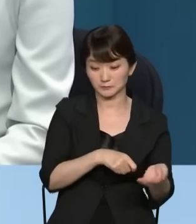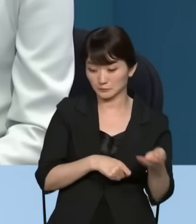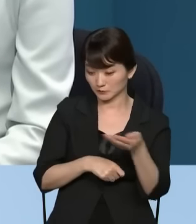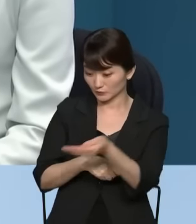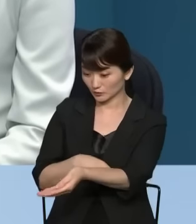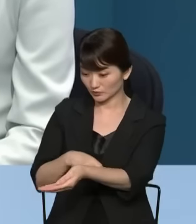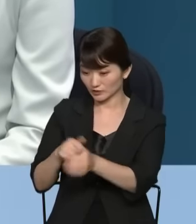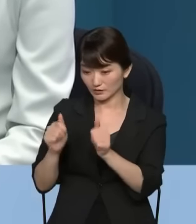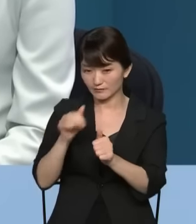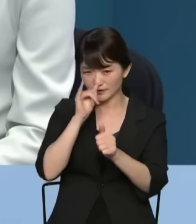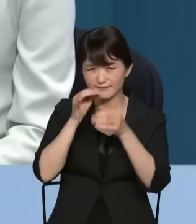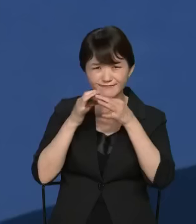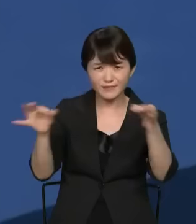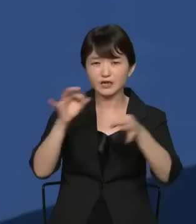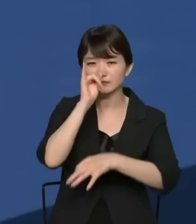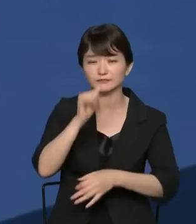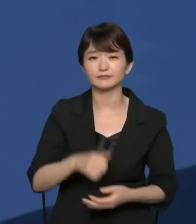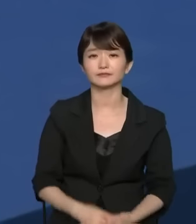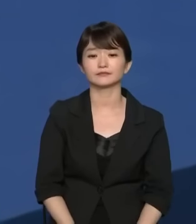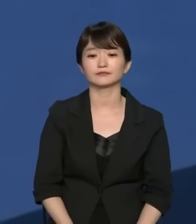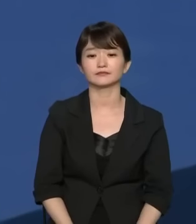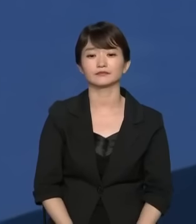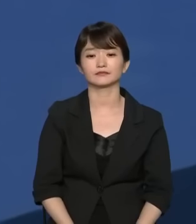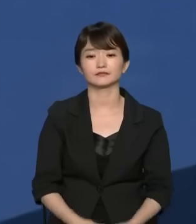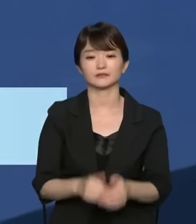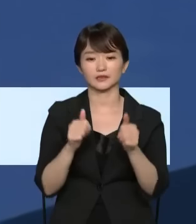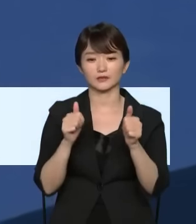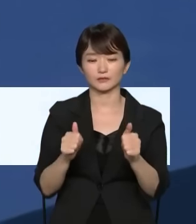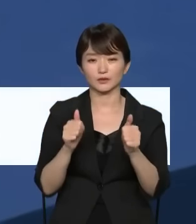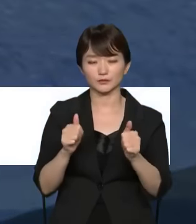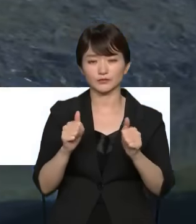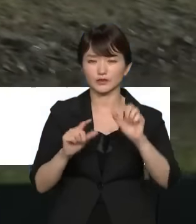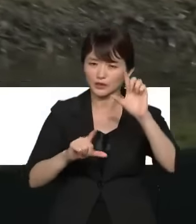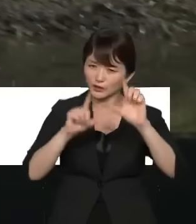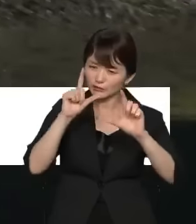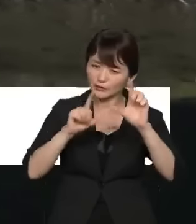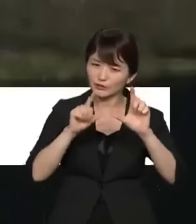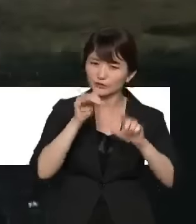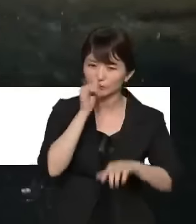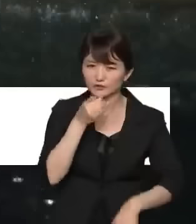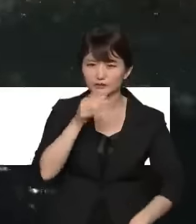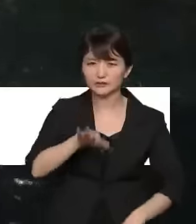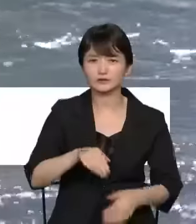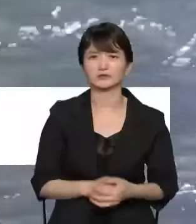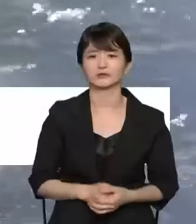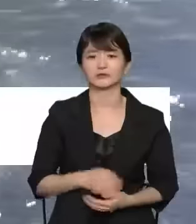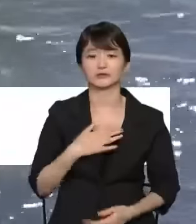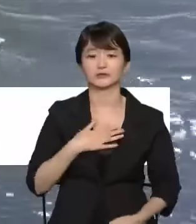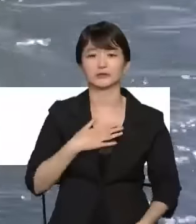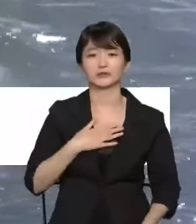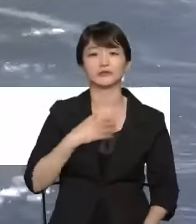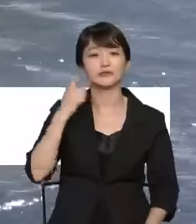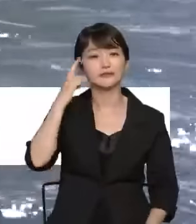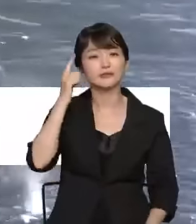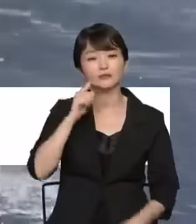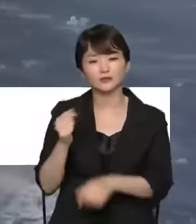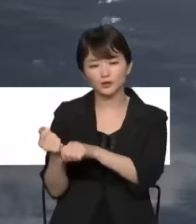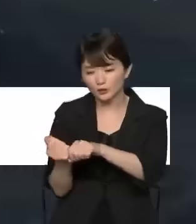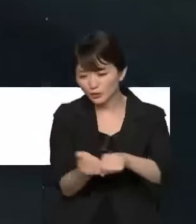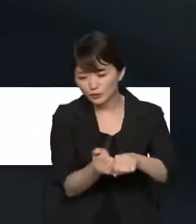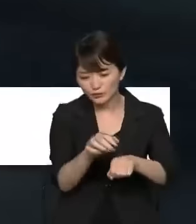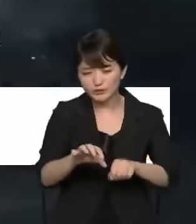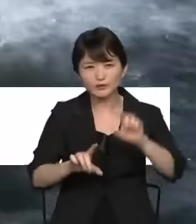법정 장면도 있고. 그렇죠. 사실 법정신도 법정신이지만 저에게는 그 골프장 장면이 있어요, 저희 영화에. 근데